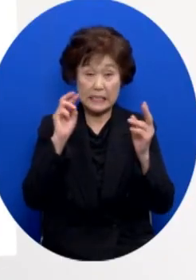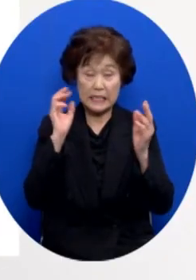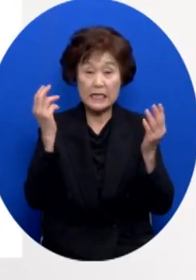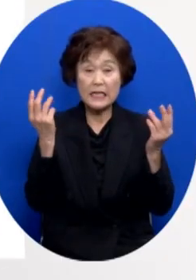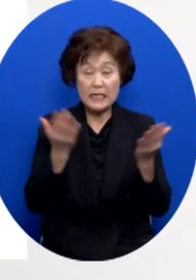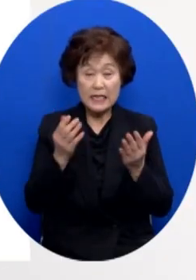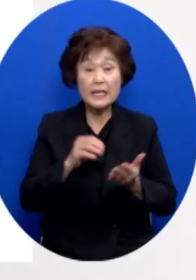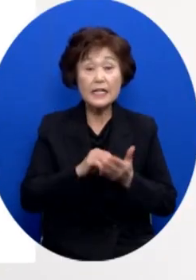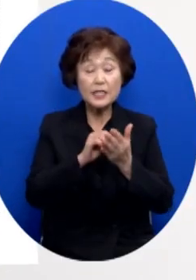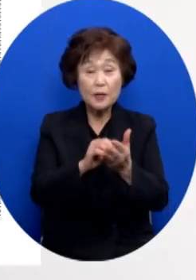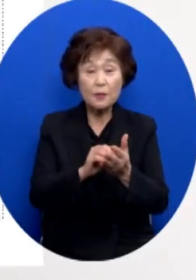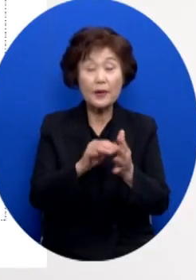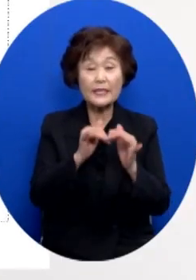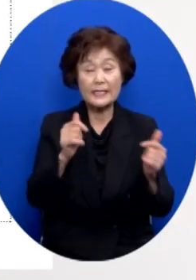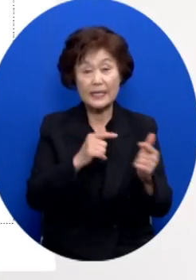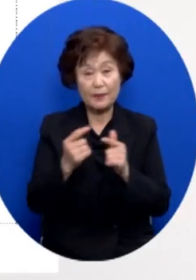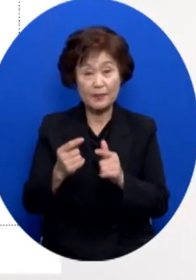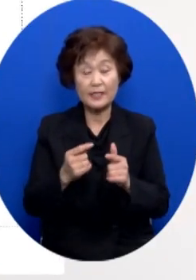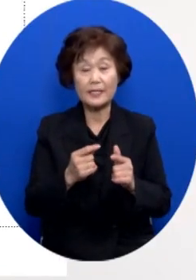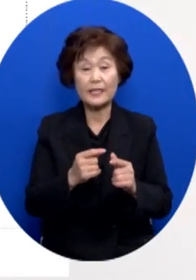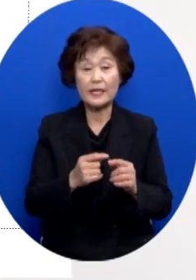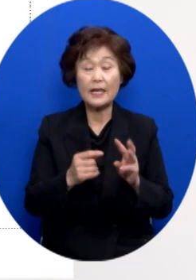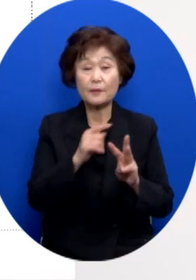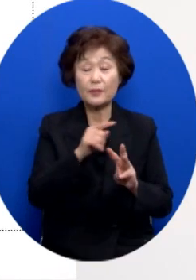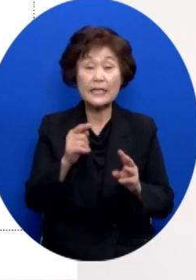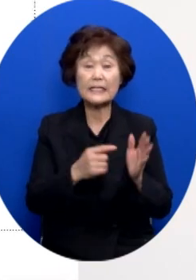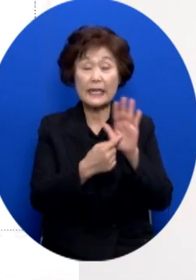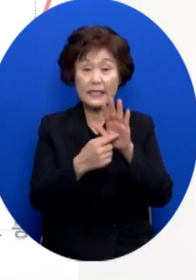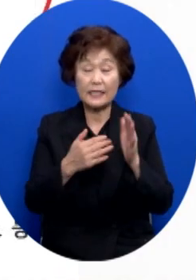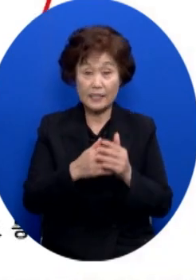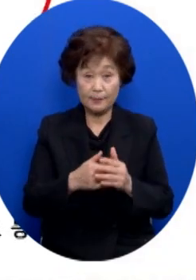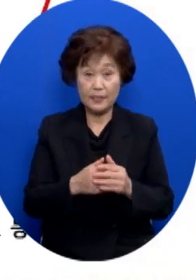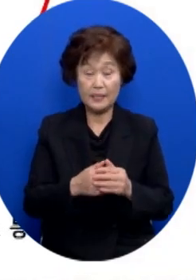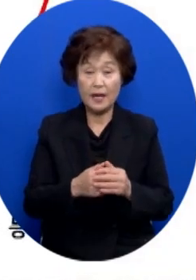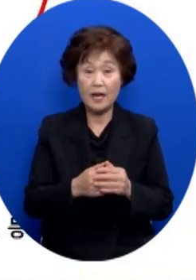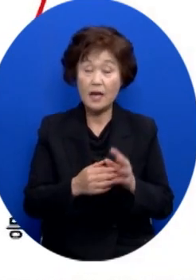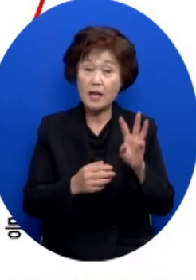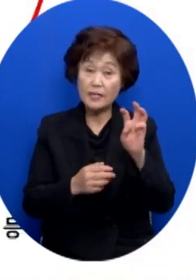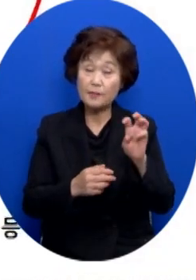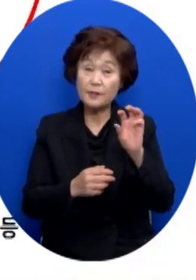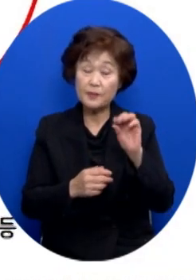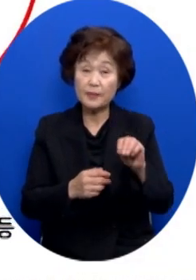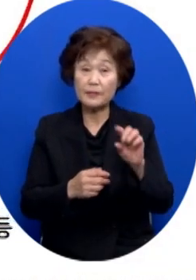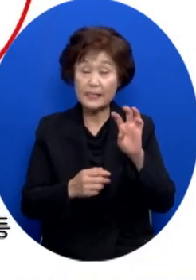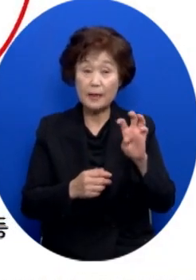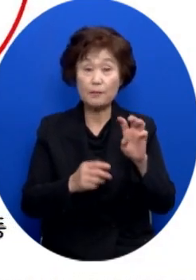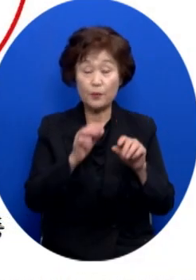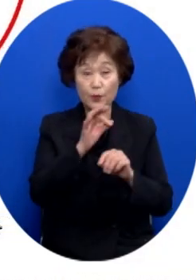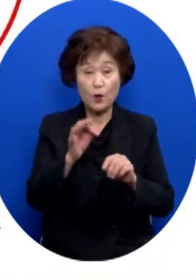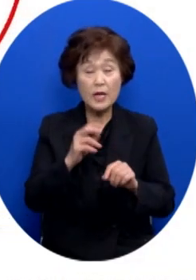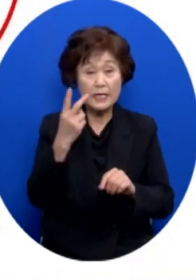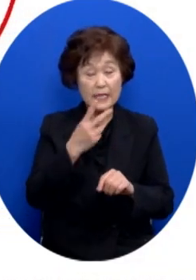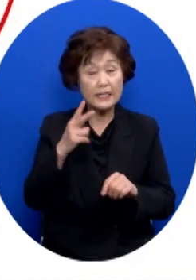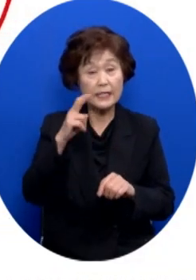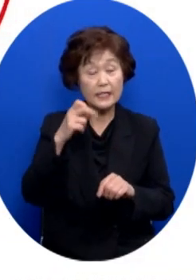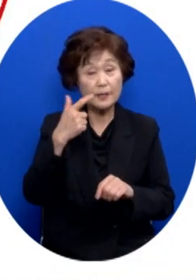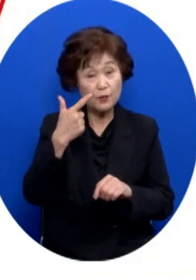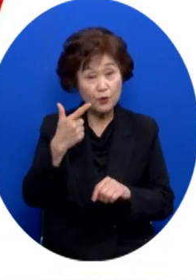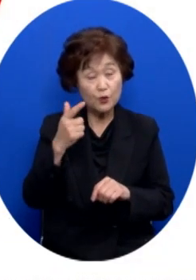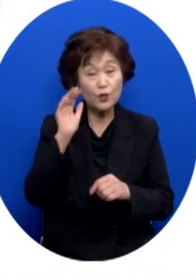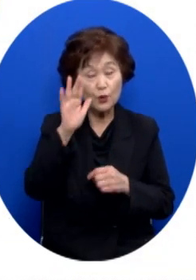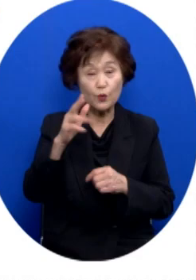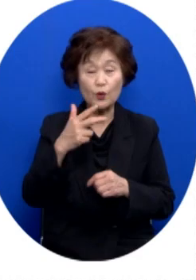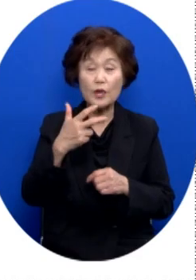고용노동부에 따르면 지난해 실업급여 수급기간 중에 재취업한 사람의 비율은 30.3%로 2016년 이후 7년